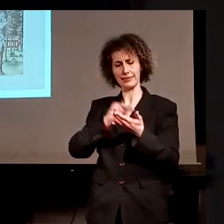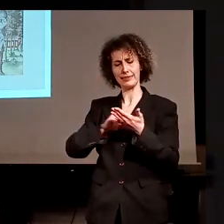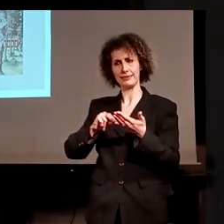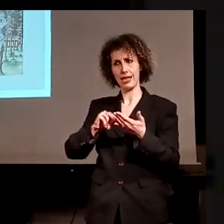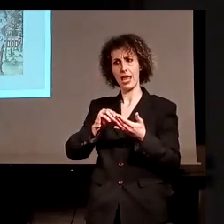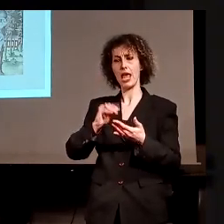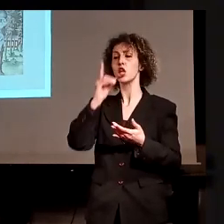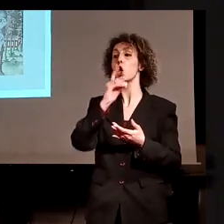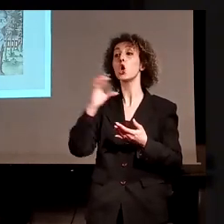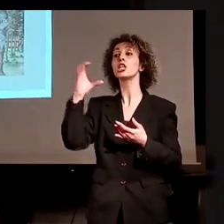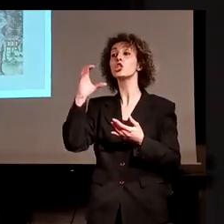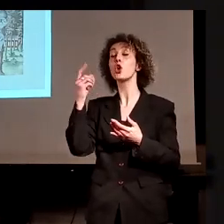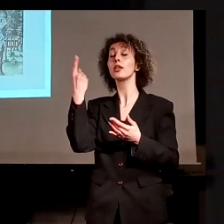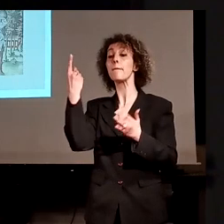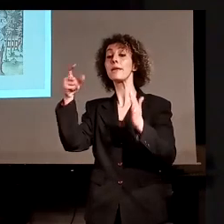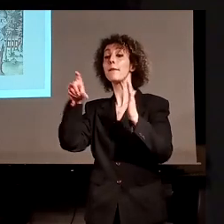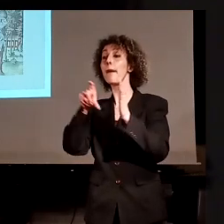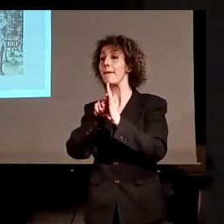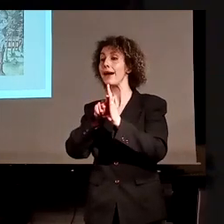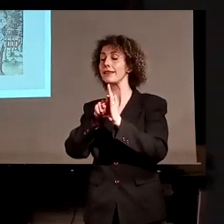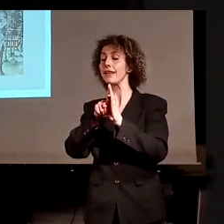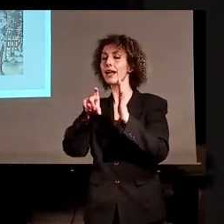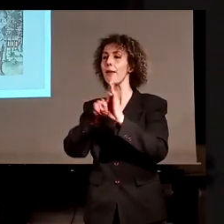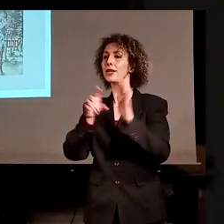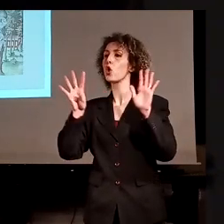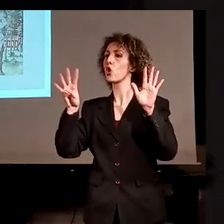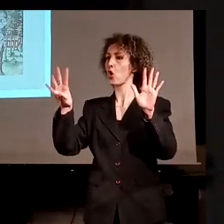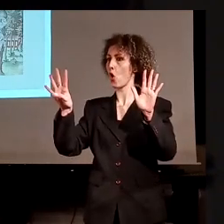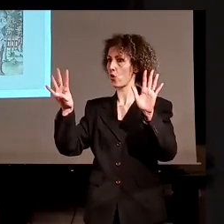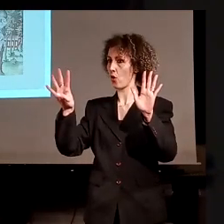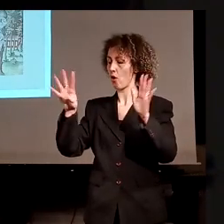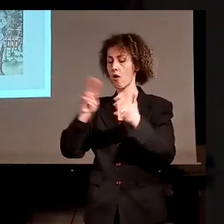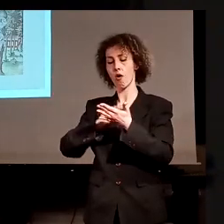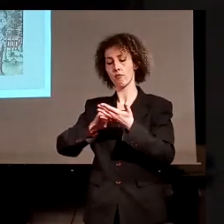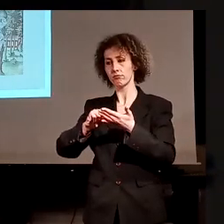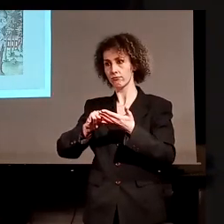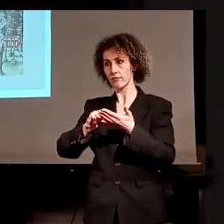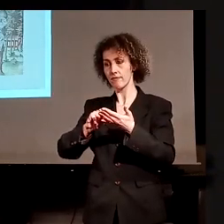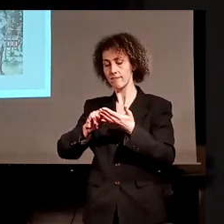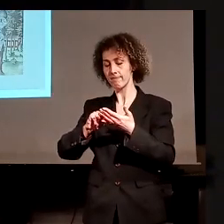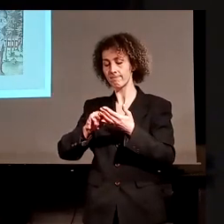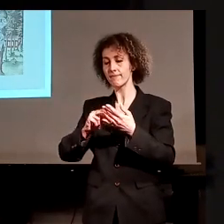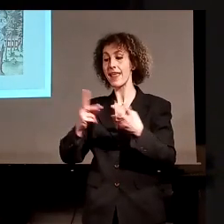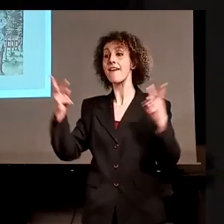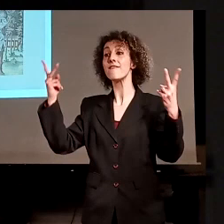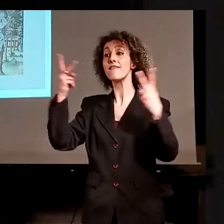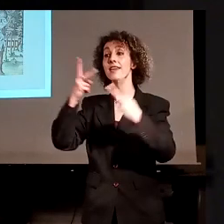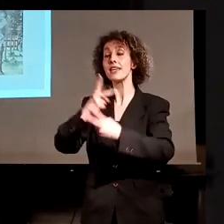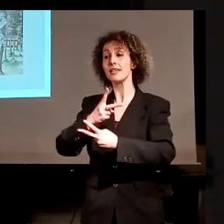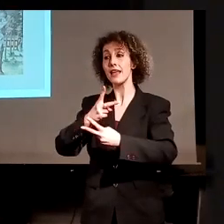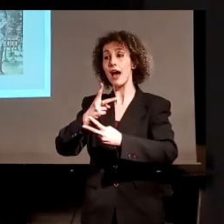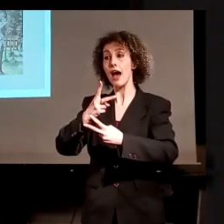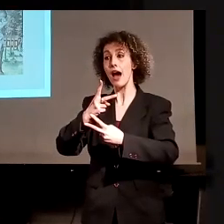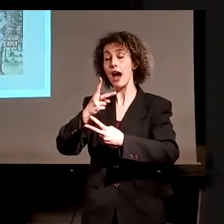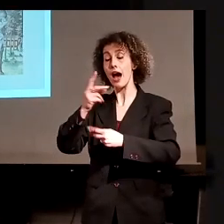prima parte capitolo nomi la verità la cui madre